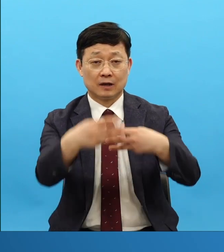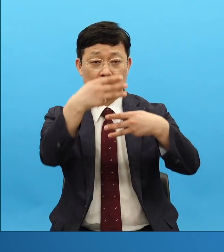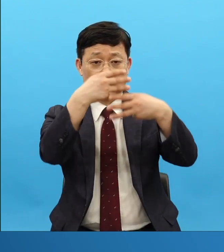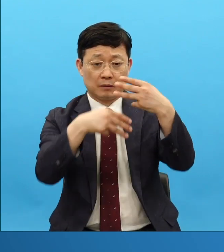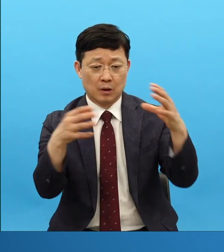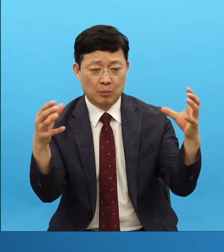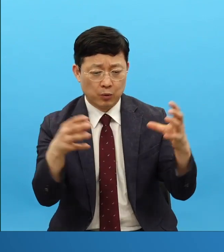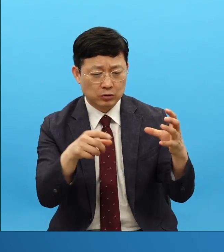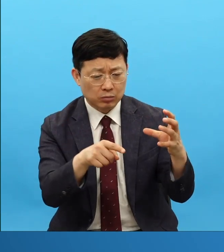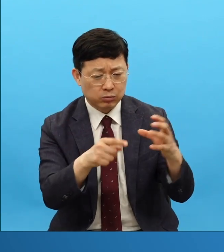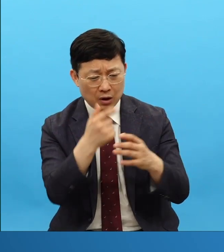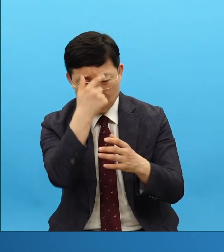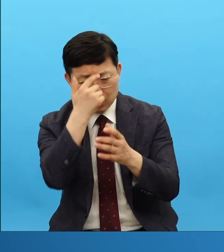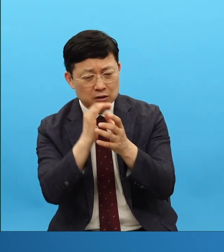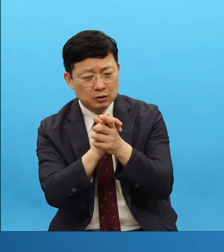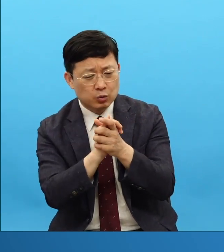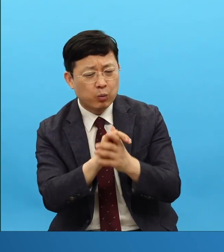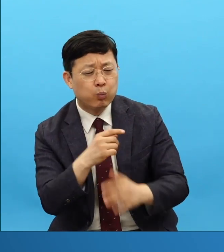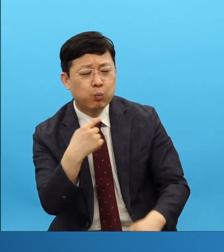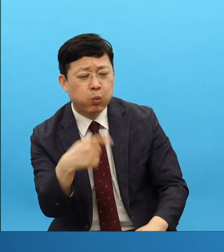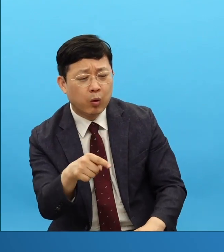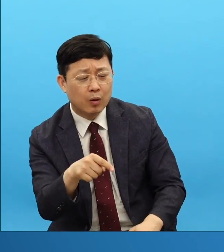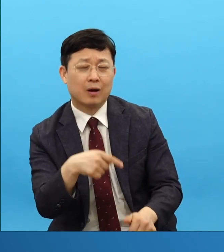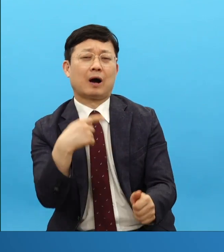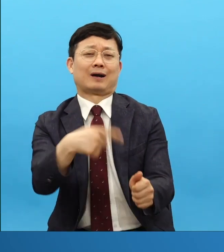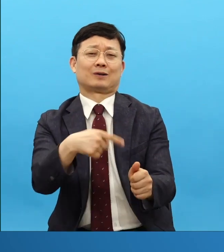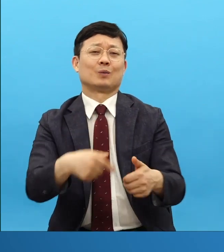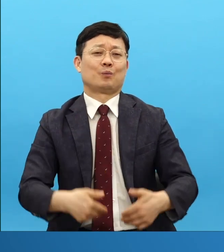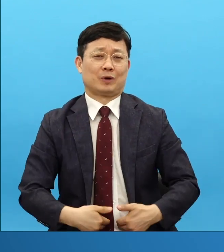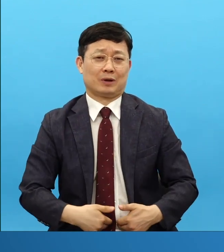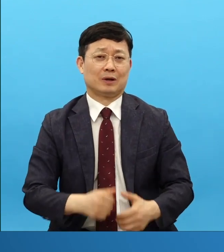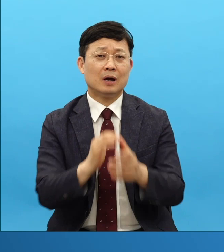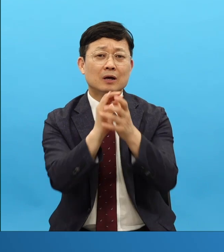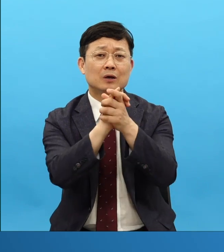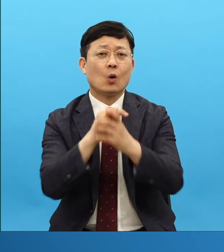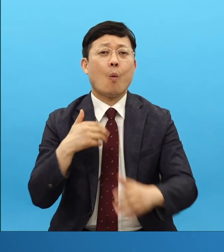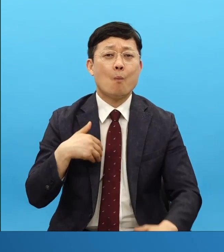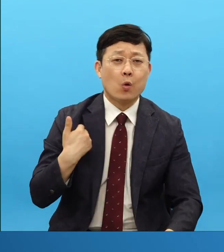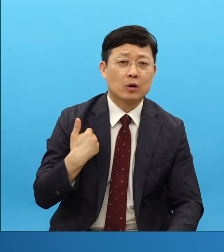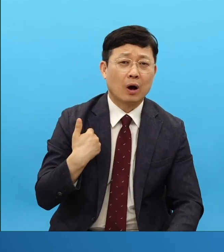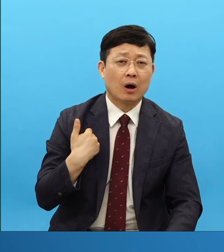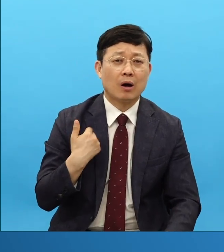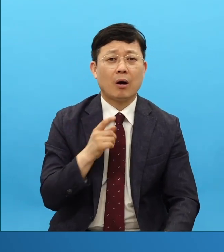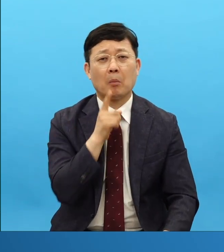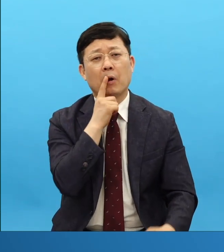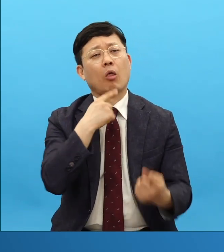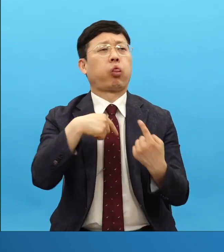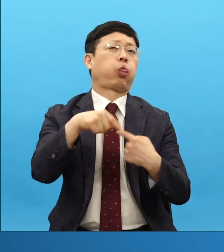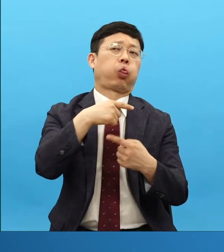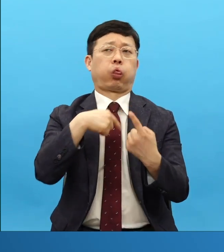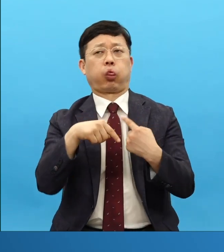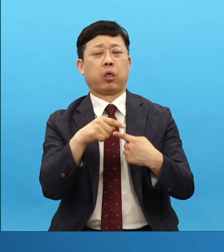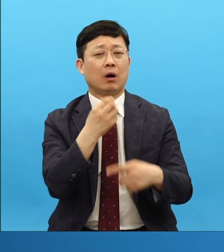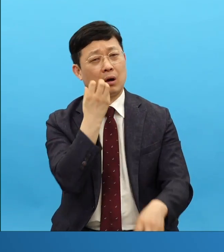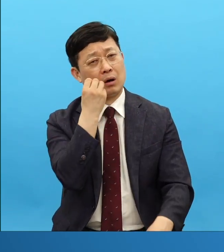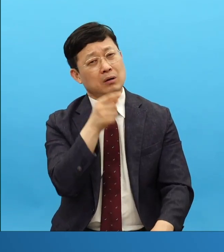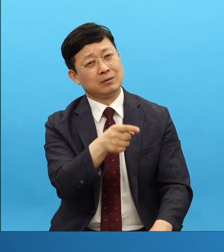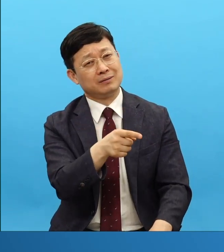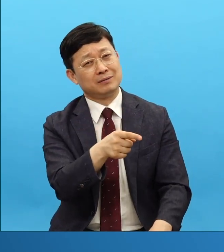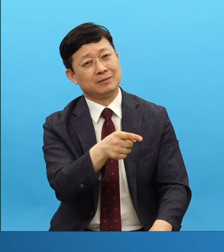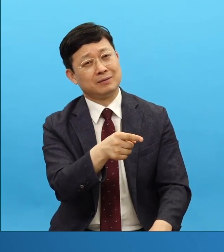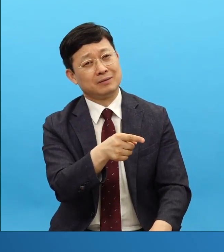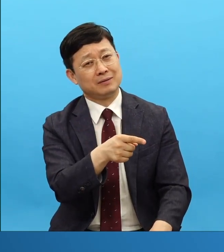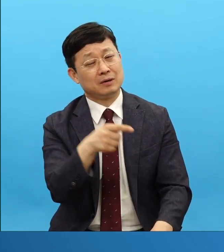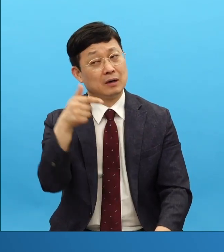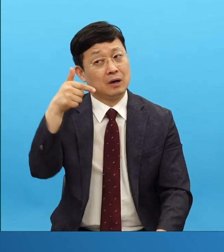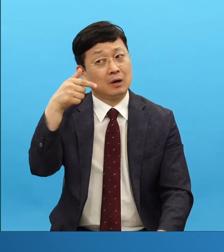될 거 아니에요. Remnants must know what prayer 그렇죠. is. Right. 이걸 모르니까 자꾸 헛소리 한다니까. 시간이 아무래도 이